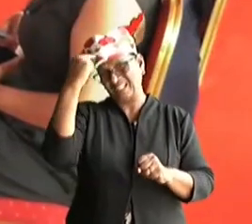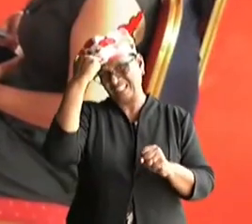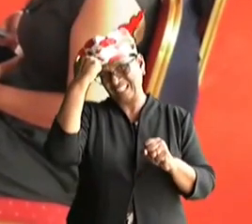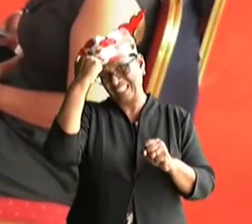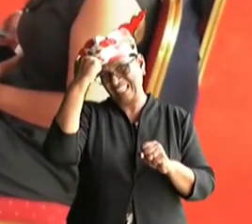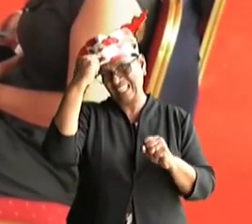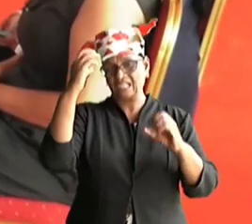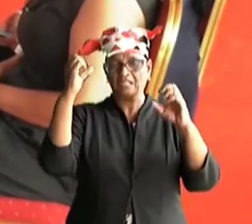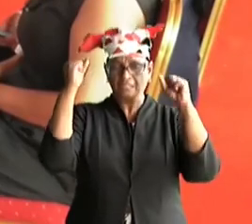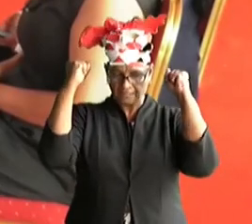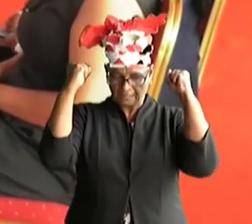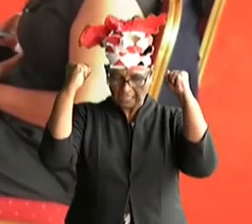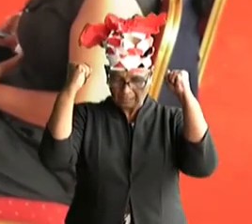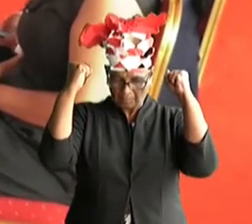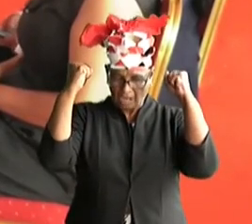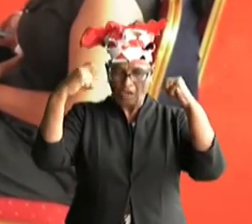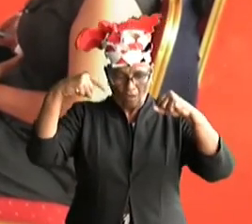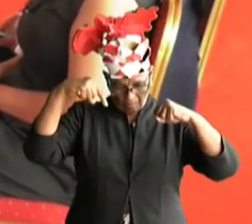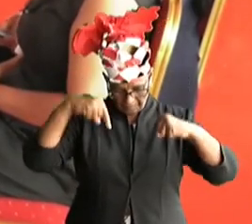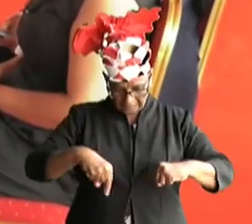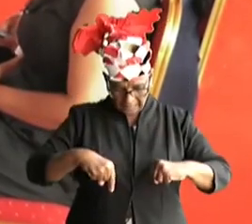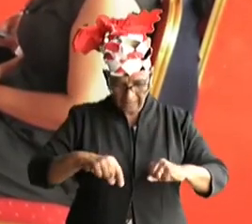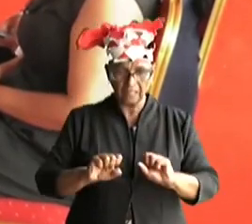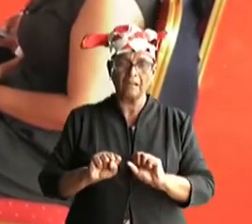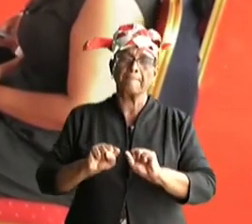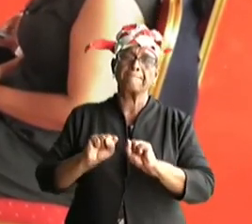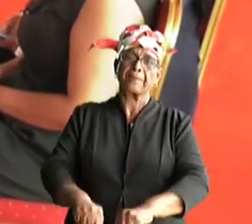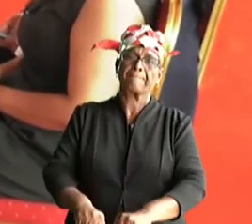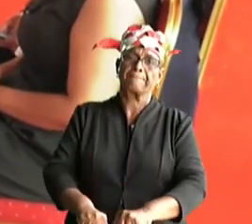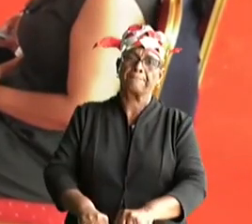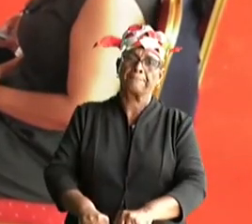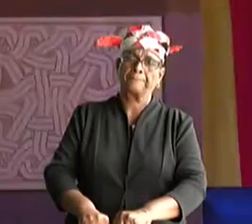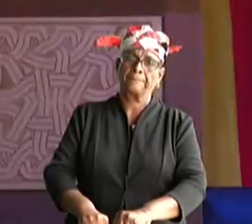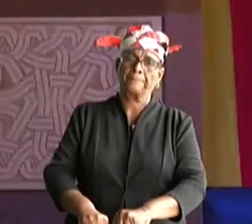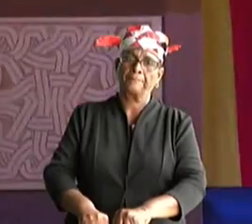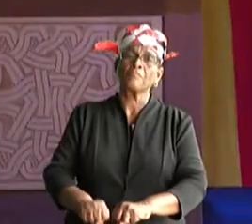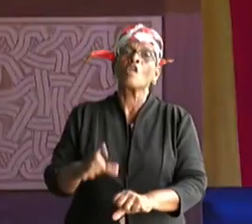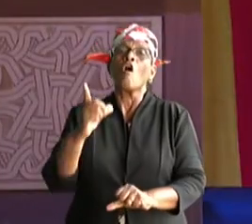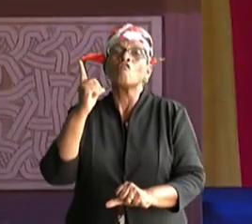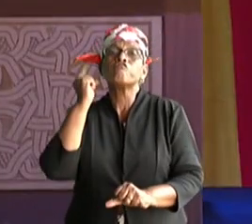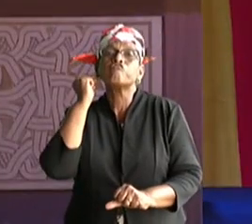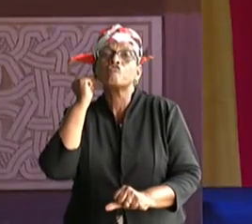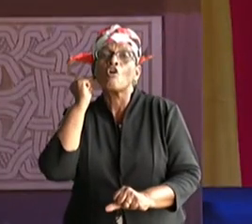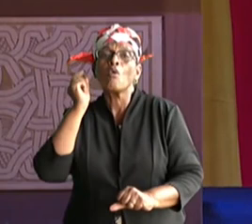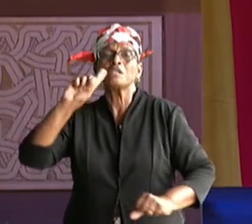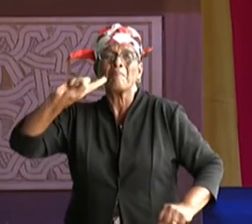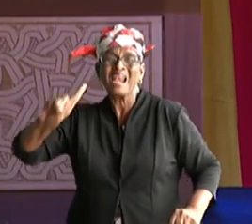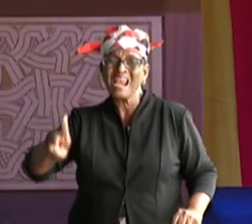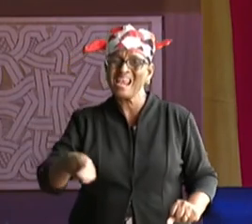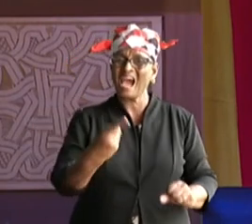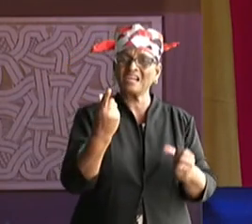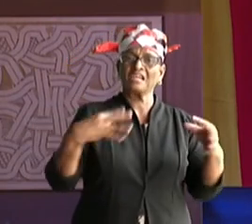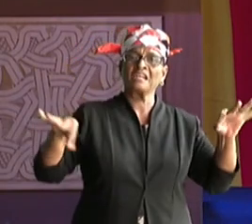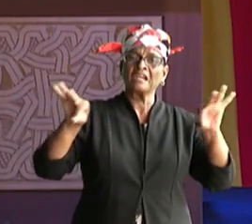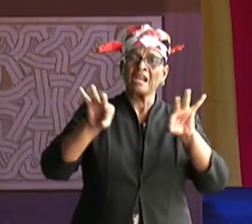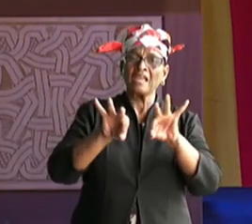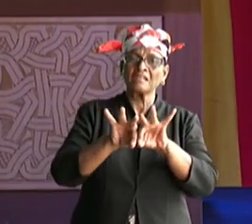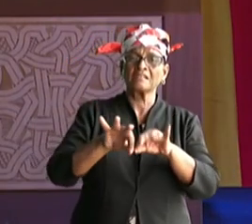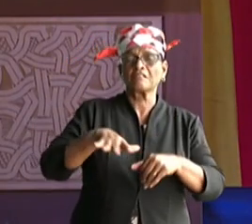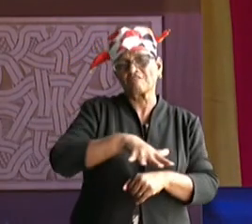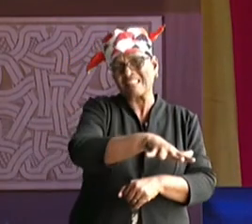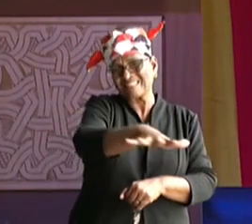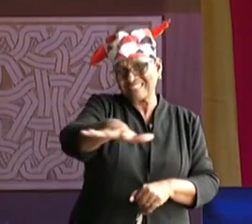te maken om dit fenomeen in te dammen. Vrouwen zijn de voornaamste speel in het proces van